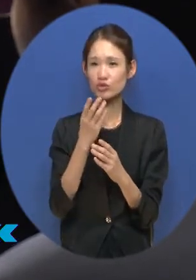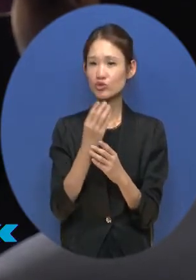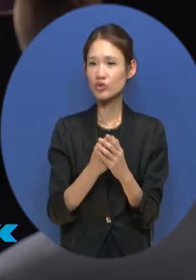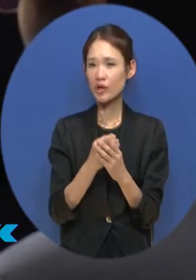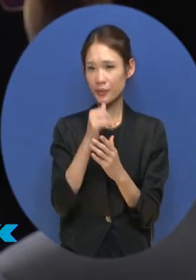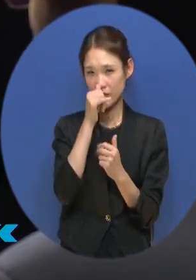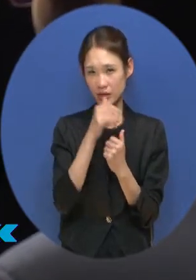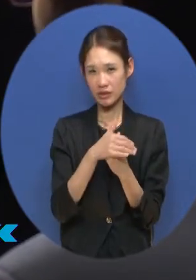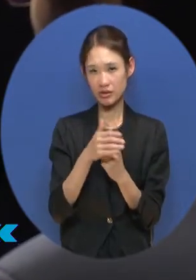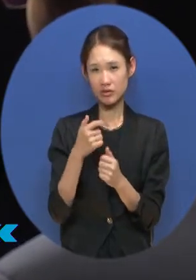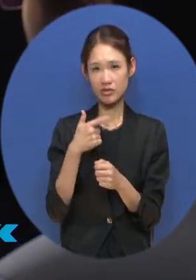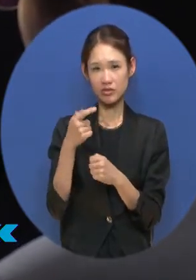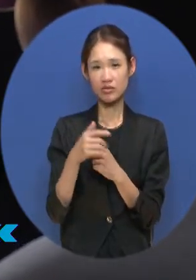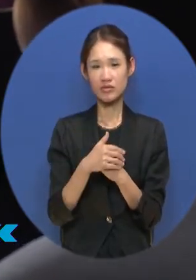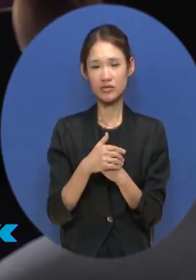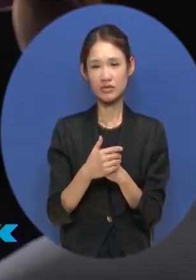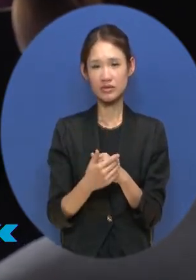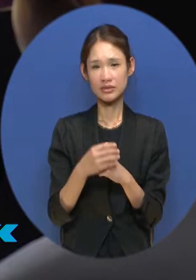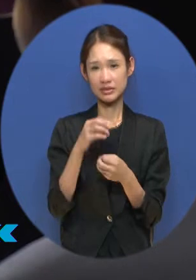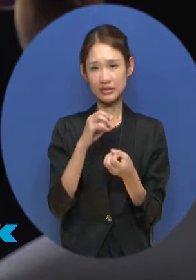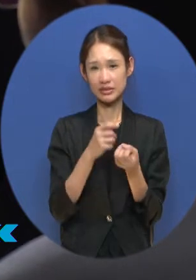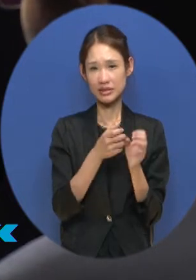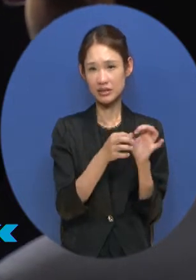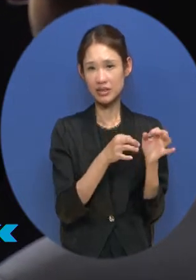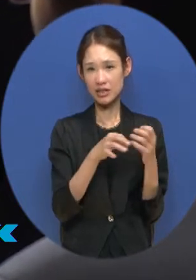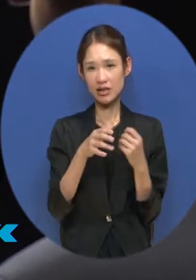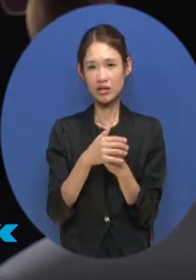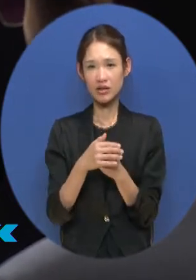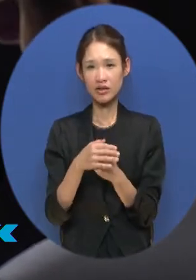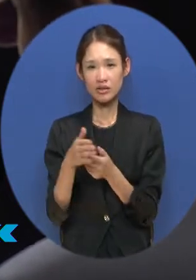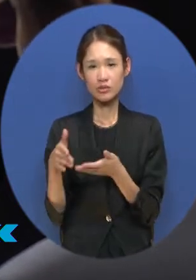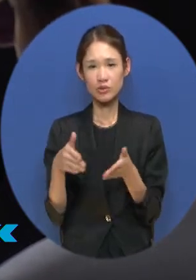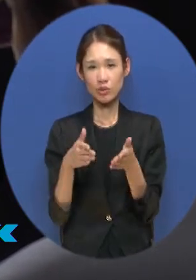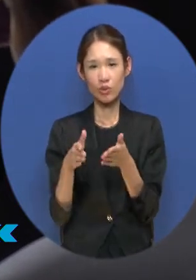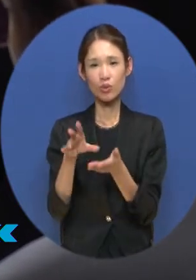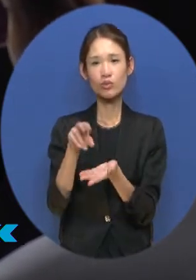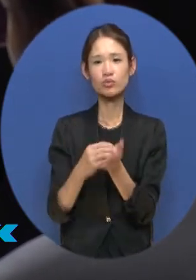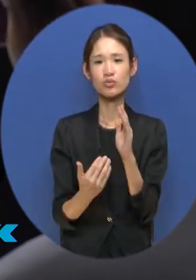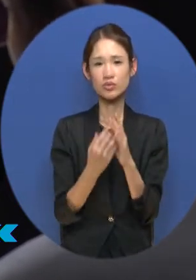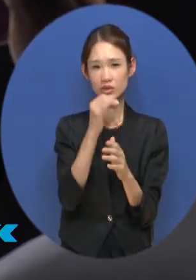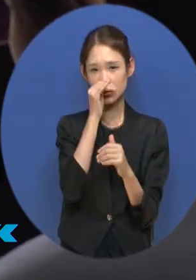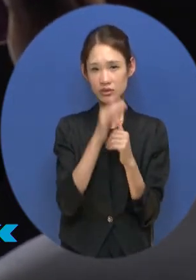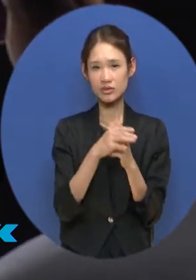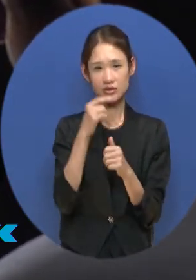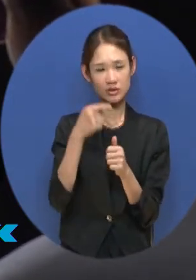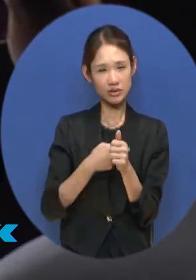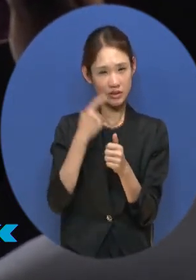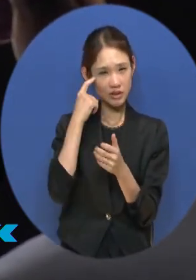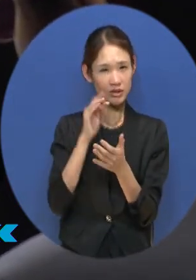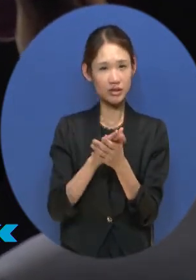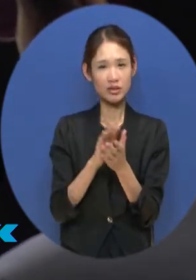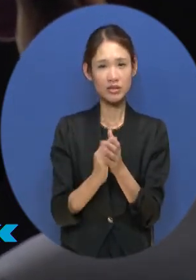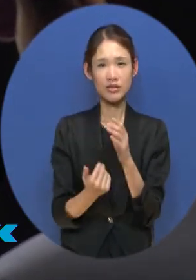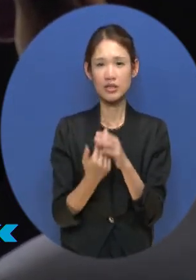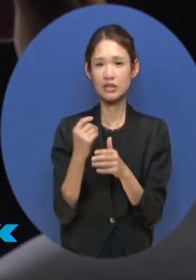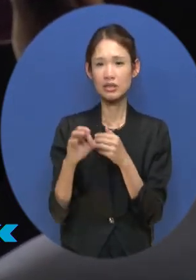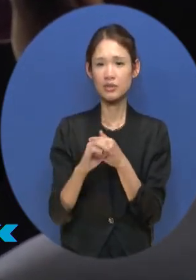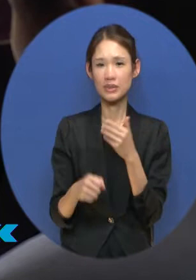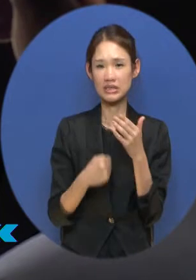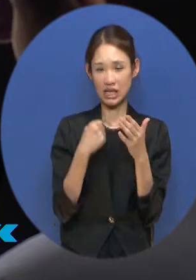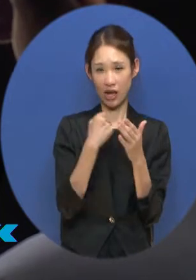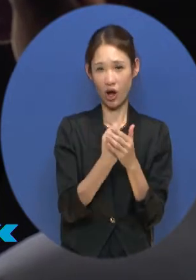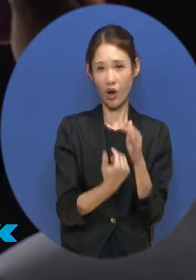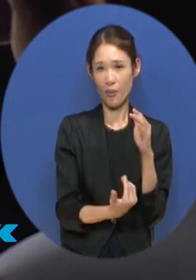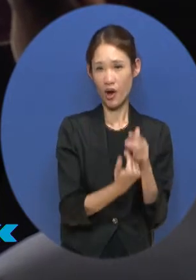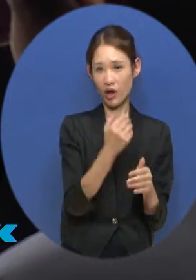근데 외부에서 유입될 때는 청호라든가 통로가 결국은 문제가 될 것이고 자체적으로 발생한다면 특정한 어떤 공정, 발생 원인